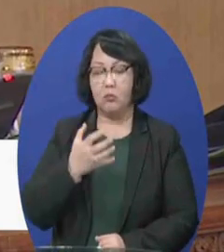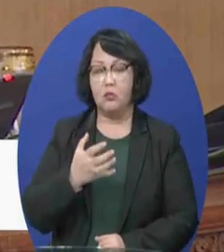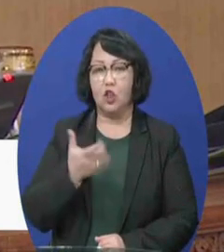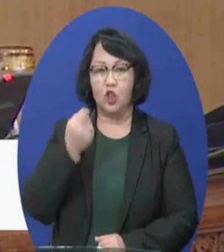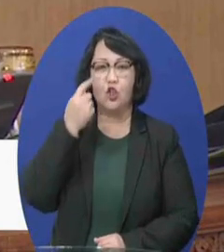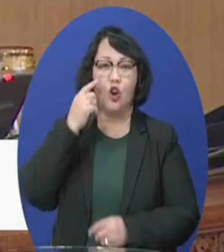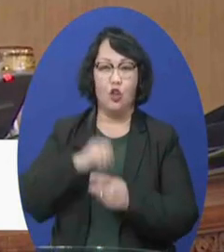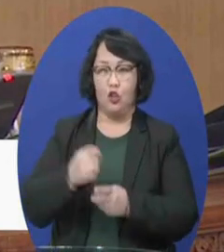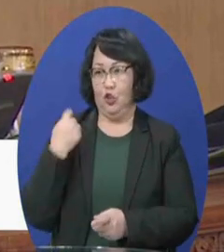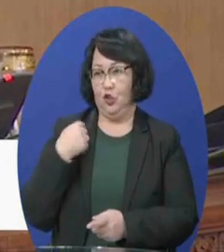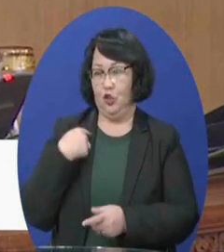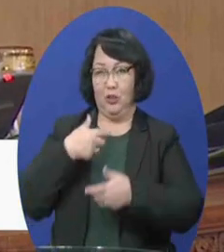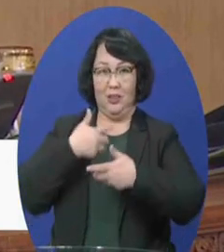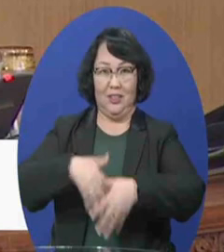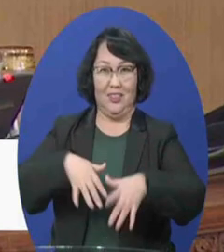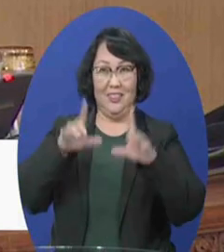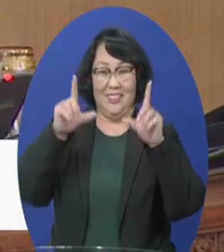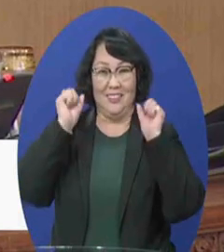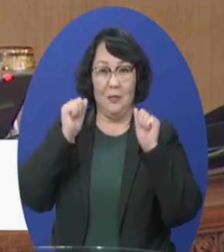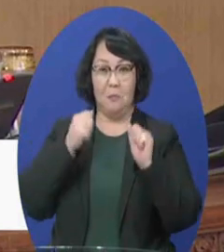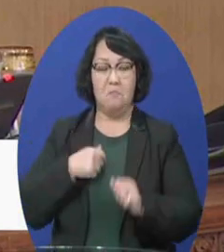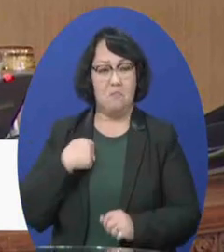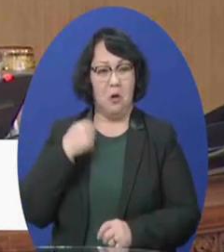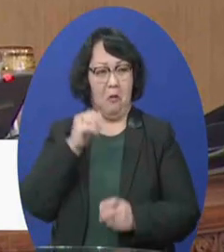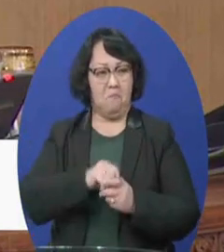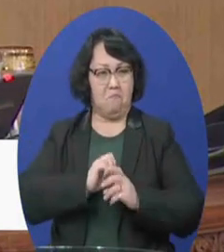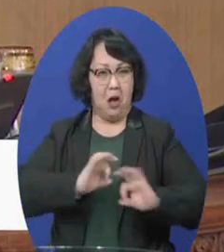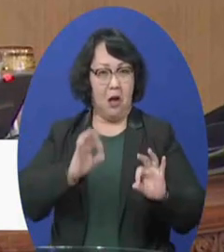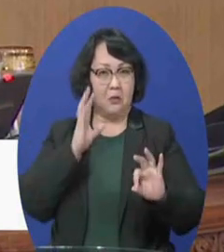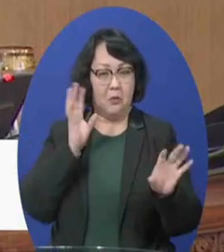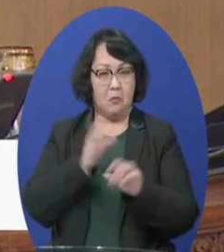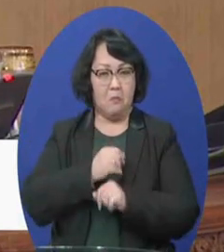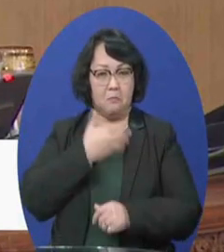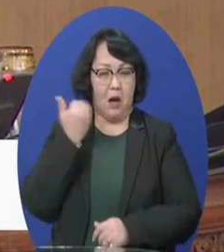Төвчтөрийн жагсаа цуглаанд бид оролцоогүй гэж яриад хэрэггүй.